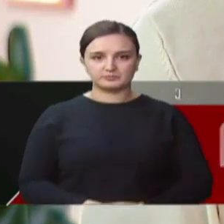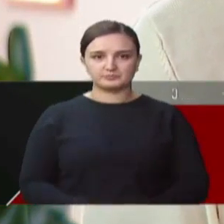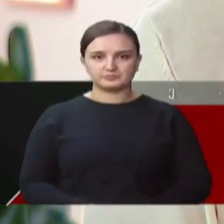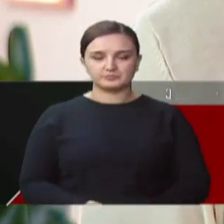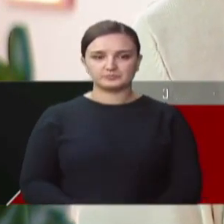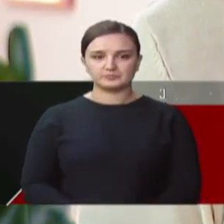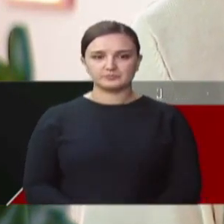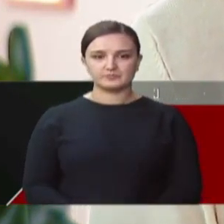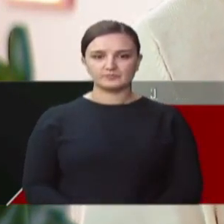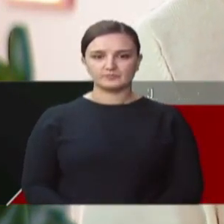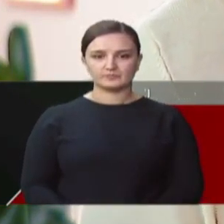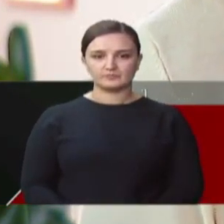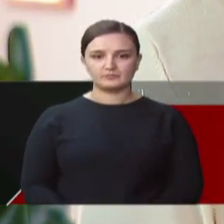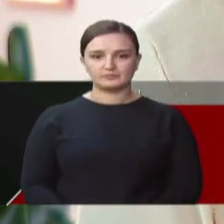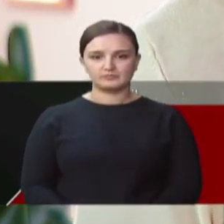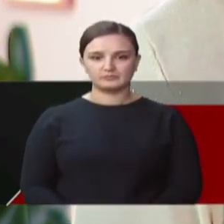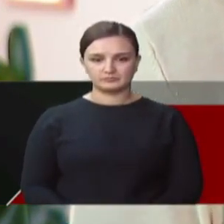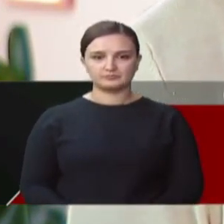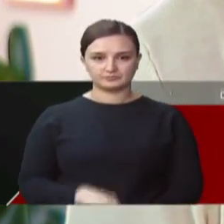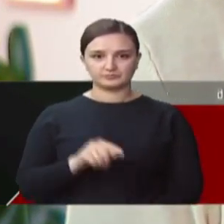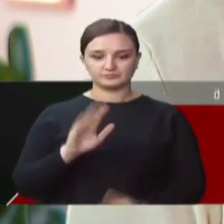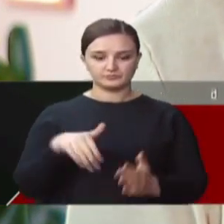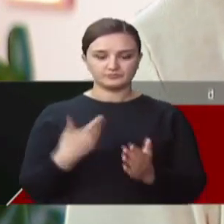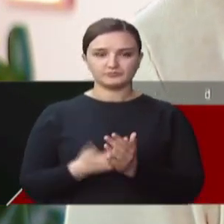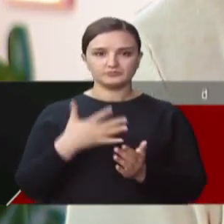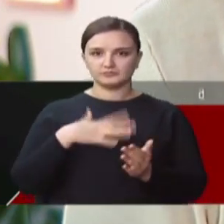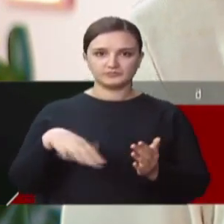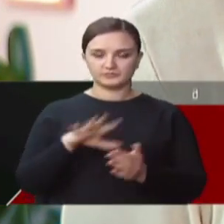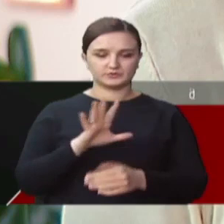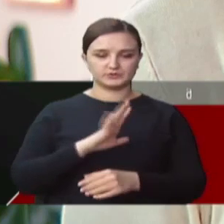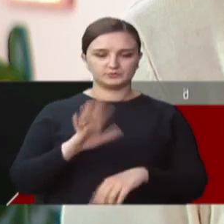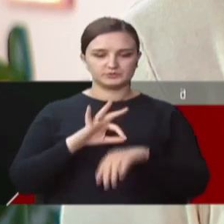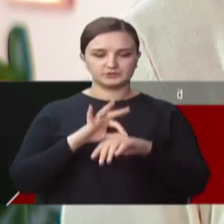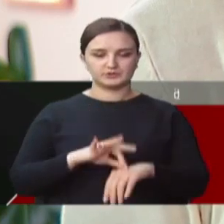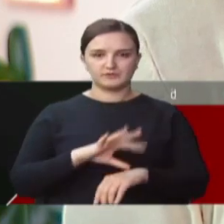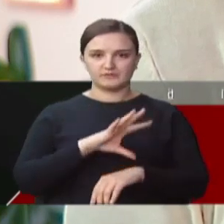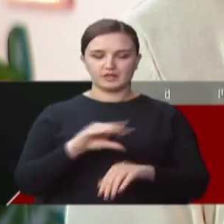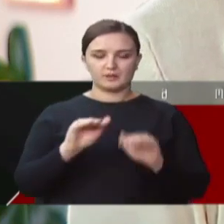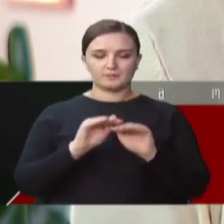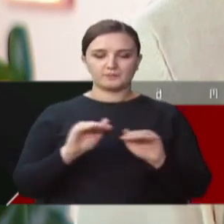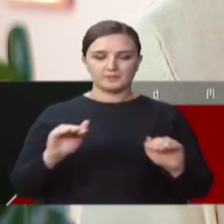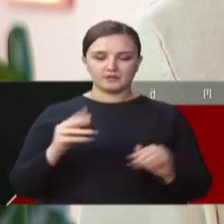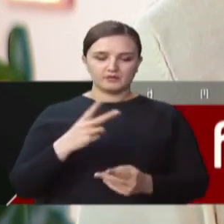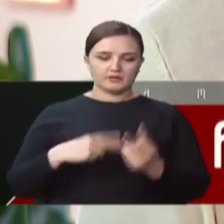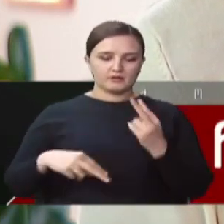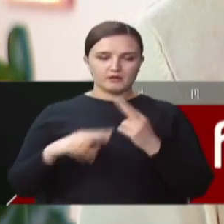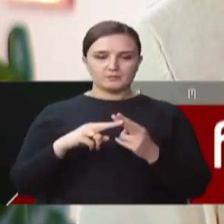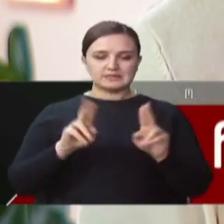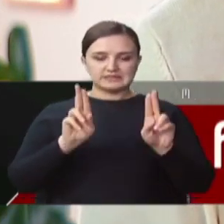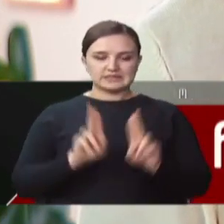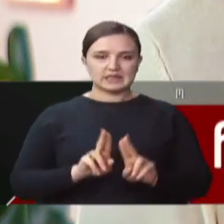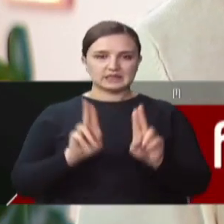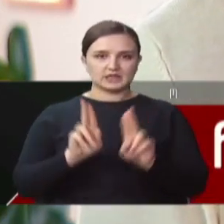ფაქტობრივად უპრეცედენტო შემთხვევა, რადგანაც ქვეყანაში ამ დრომდე არ განხორციელებულა ყველა ბაღის ერთიან ჭრილში ერთიან